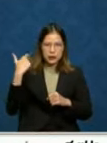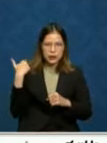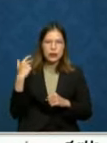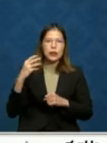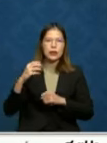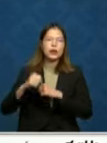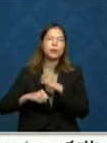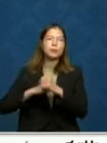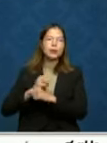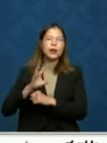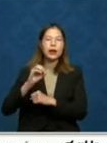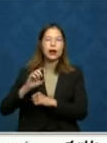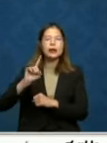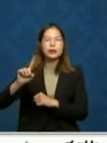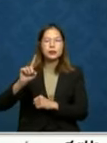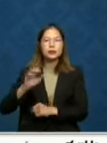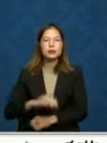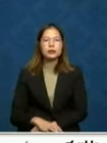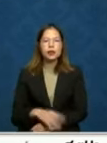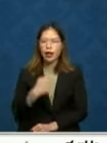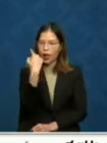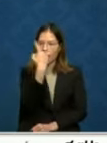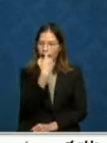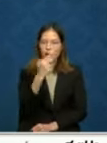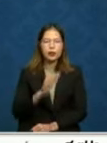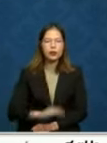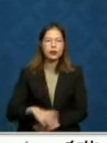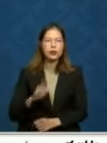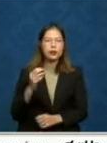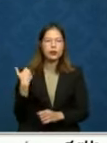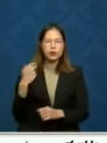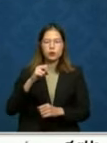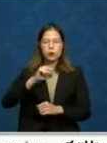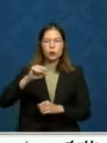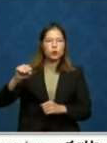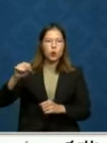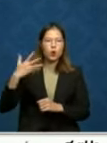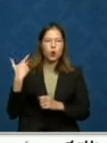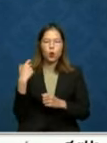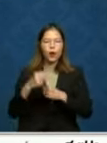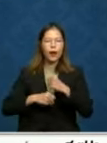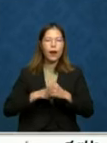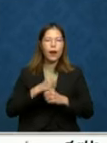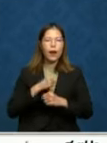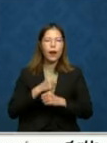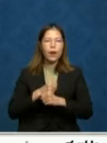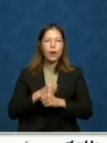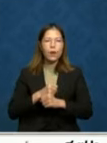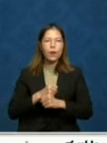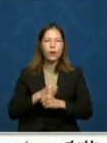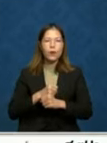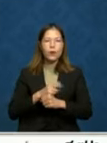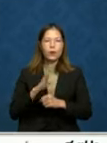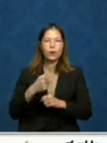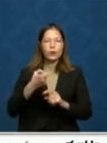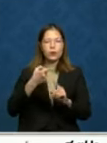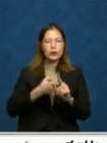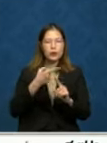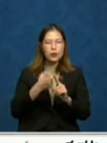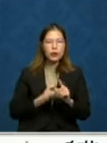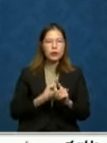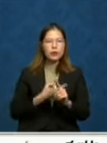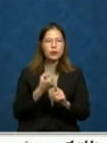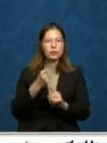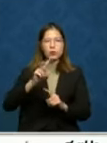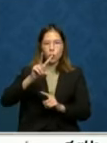49-551ผู้ใดลงตำแหน่งผู้แทน12เดือนแต่ไม่ถึง48เดือนอันนี้ของจริงนะครับ